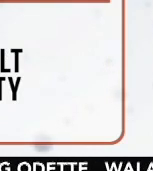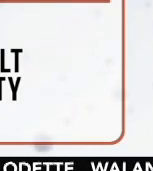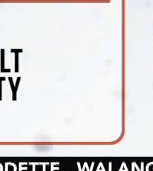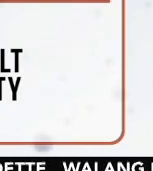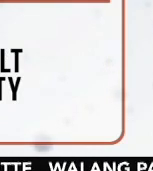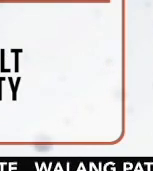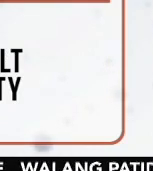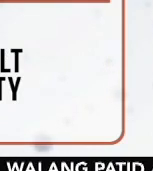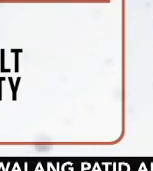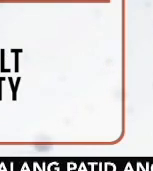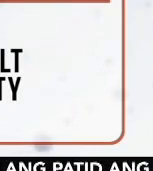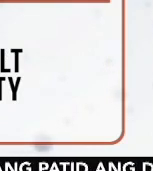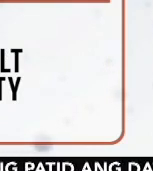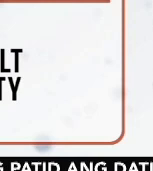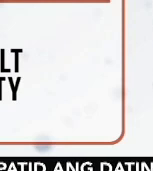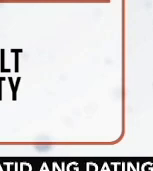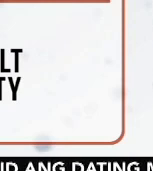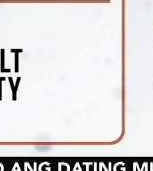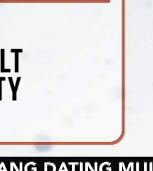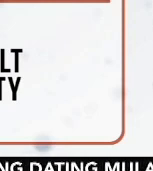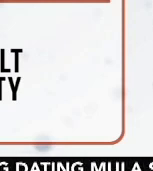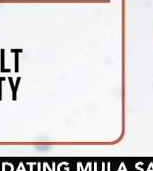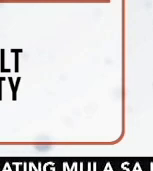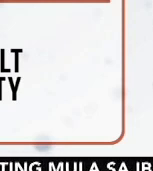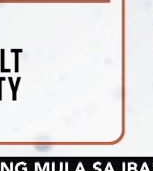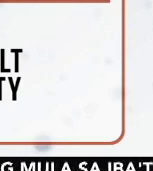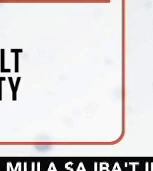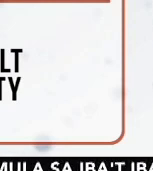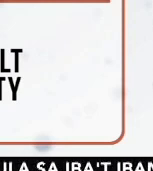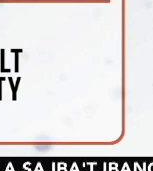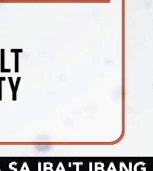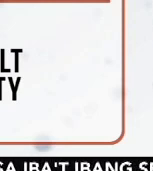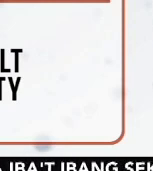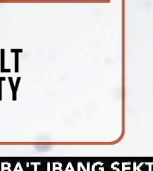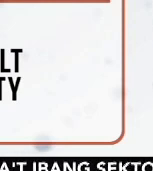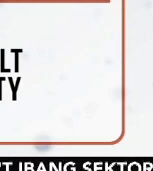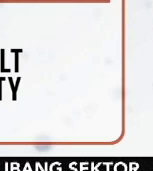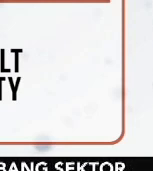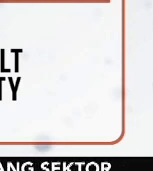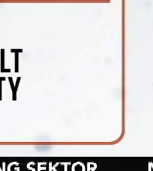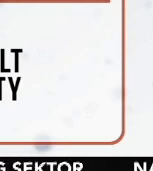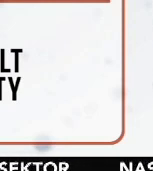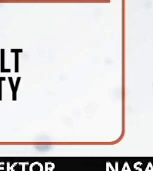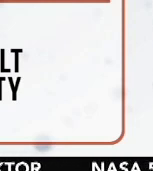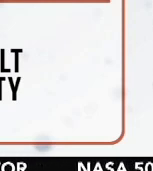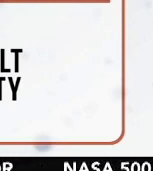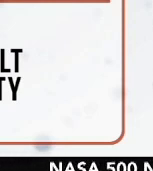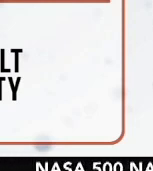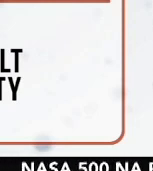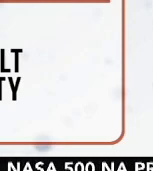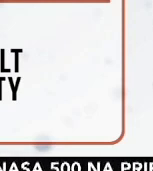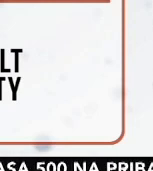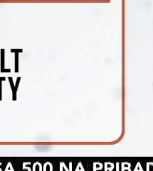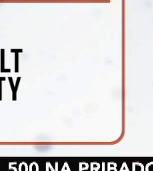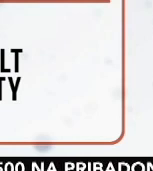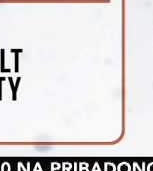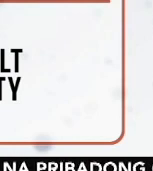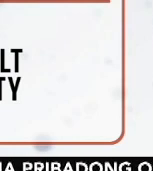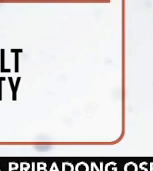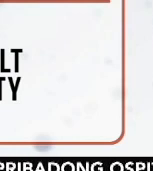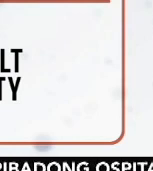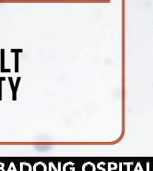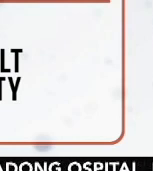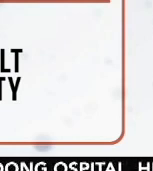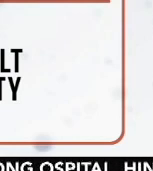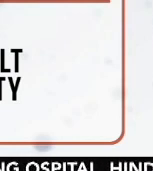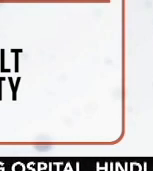sa quarantine facility. December 13, nangati ang lalamunan at sinipon. Kinabukasan December 14, siya kinuna ng swab